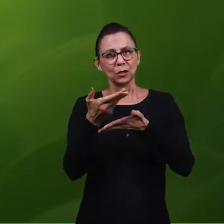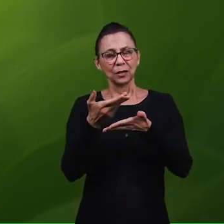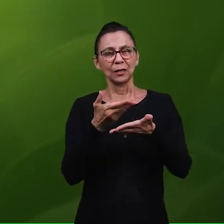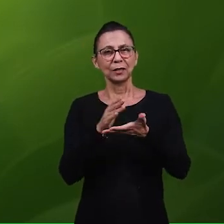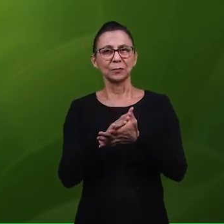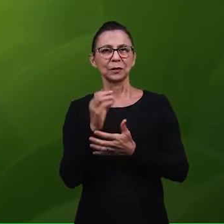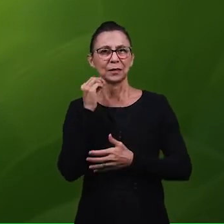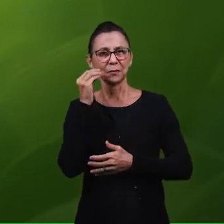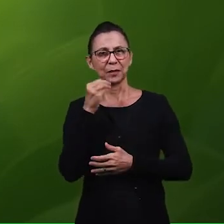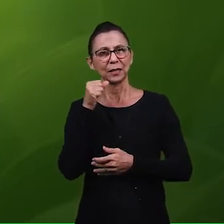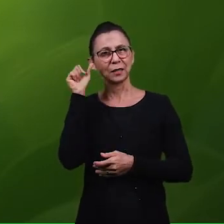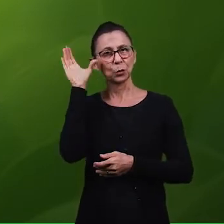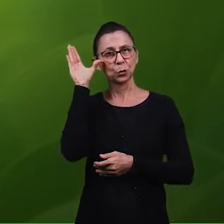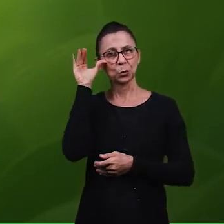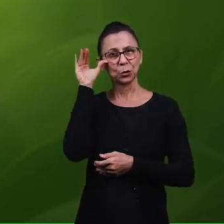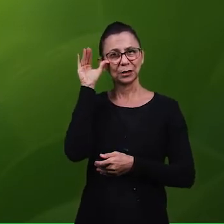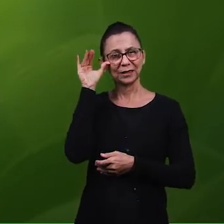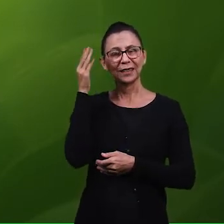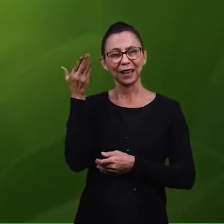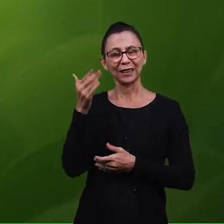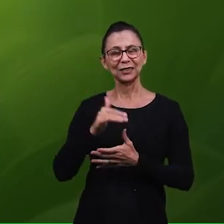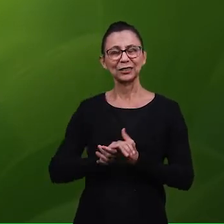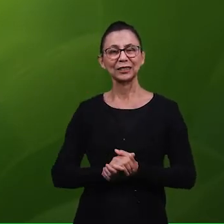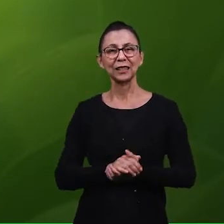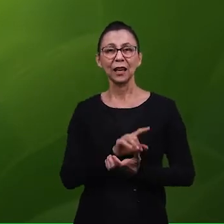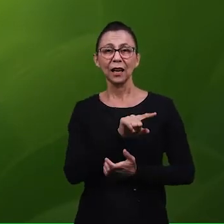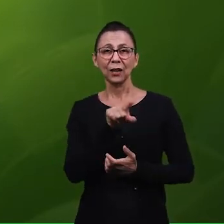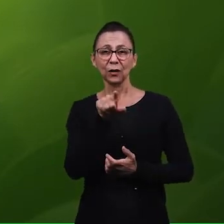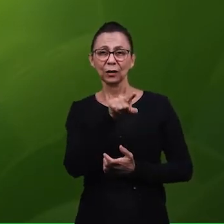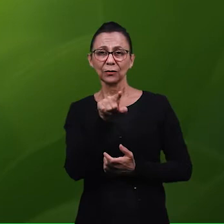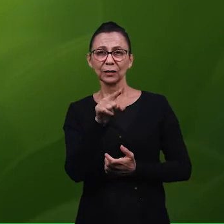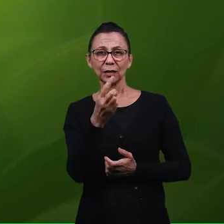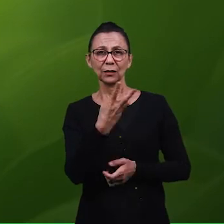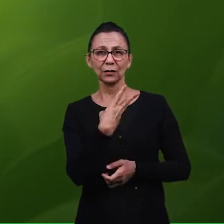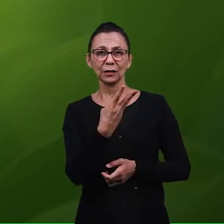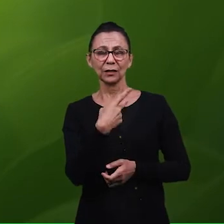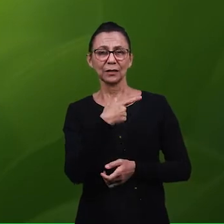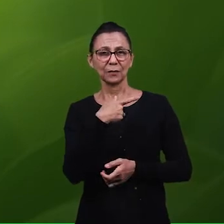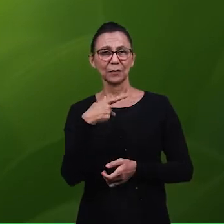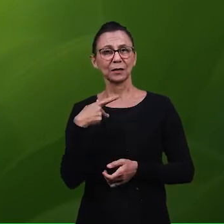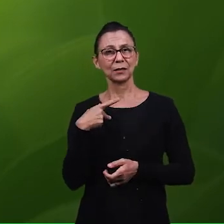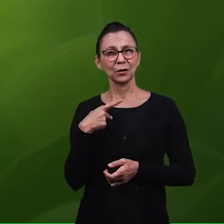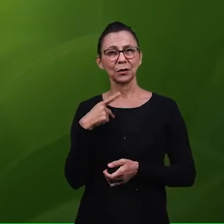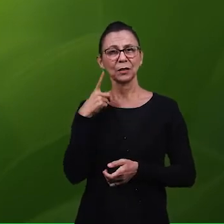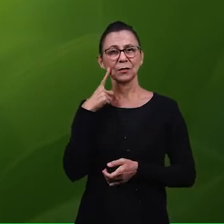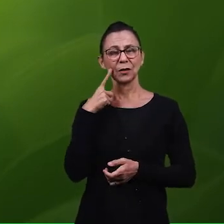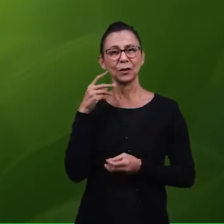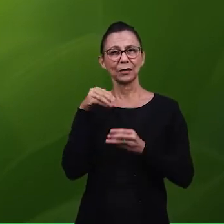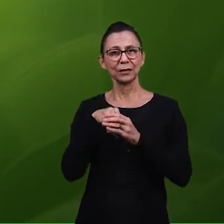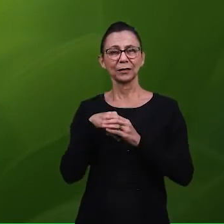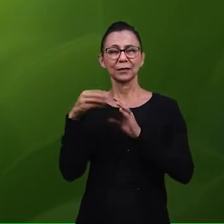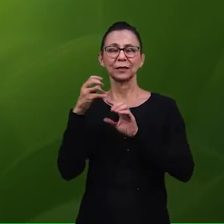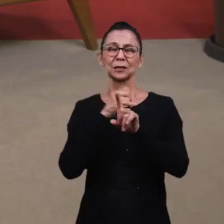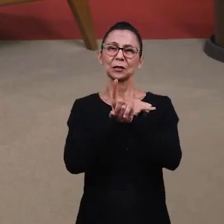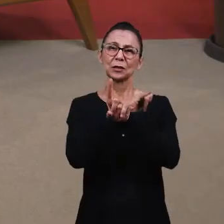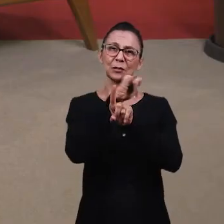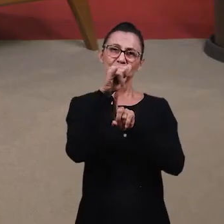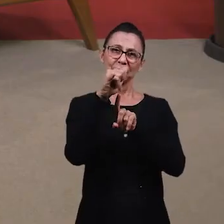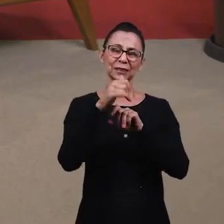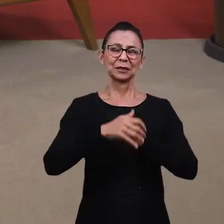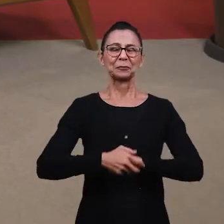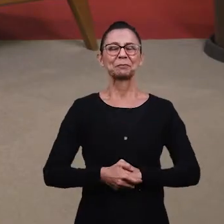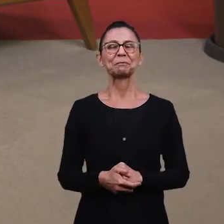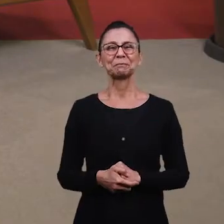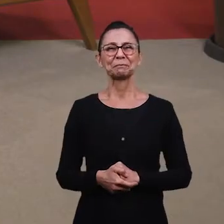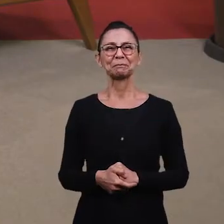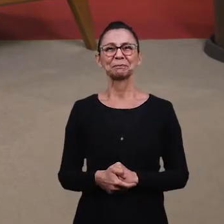intéressant et nous laissons cette contribution ici de groupe Science et Foi. Nous passons la parole aux frères et sœurs qui sont dans le